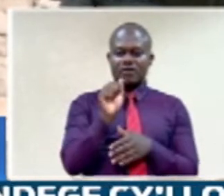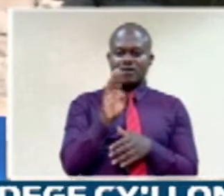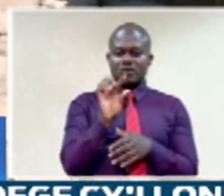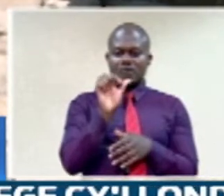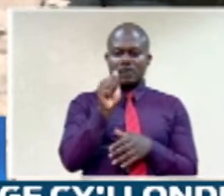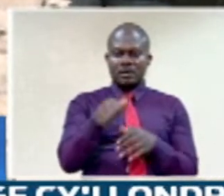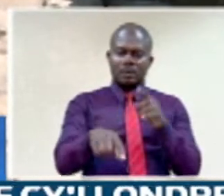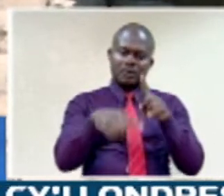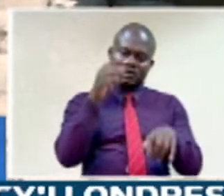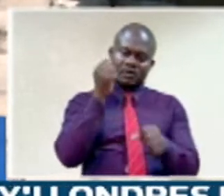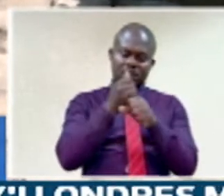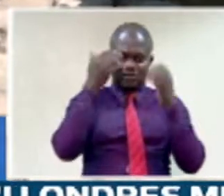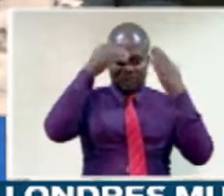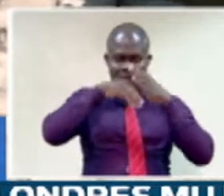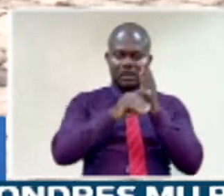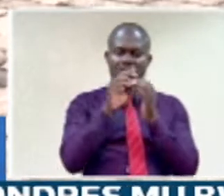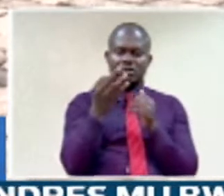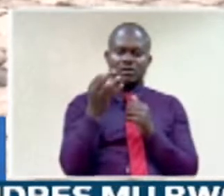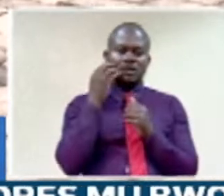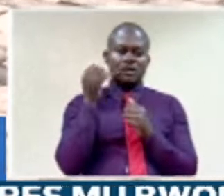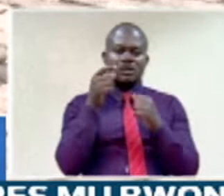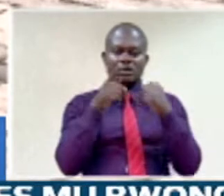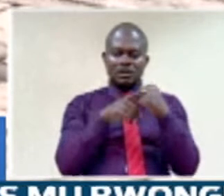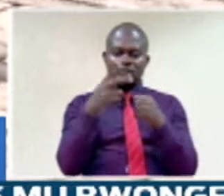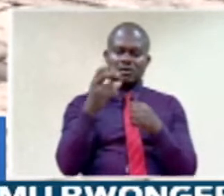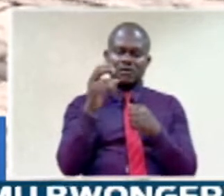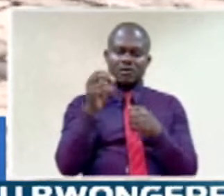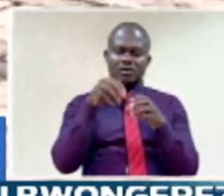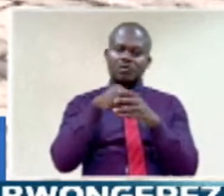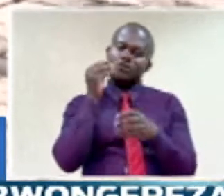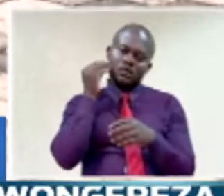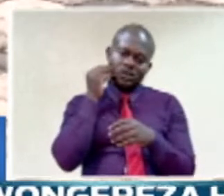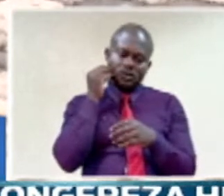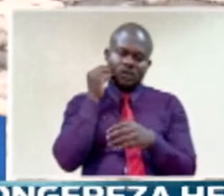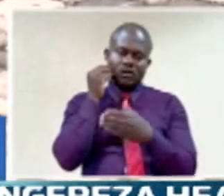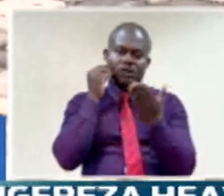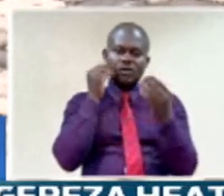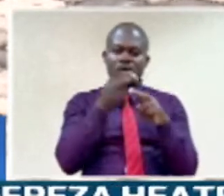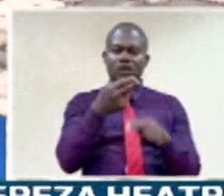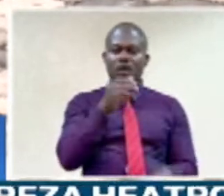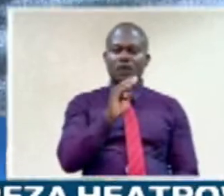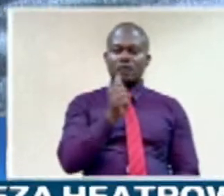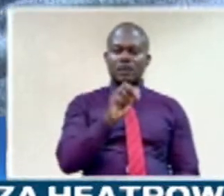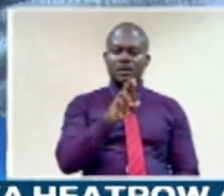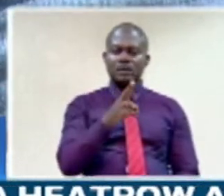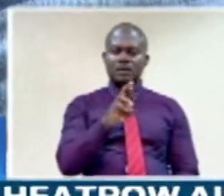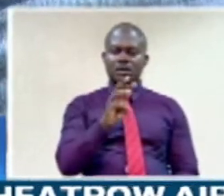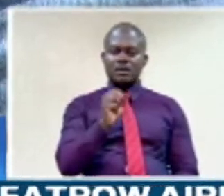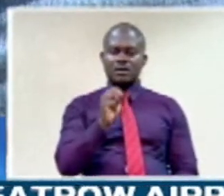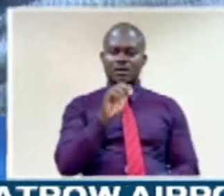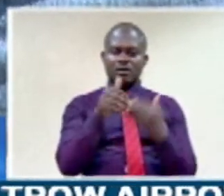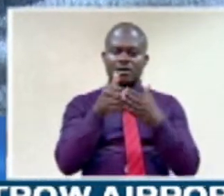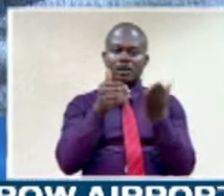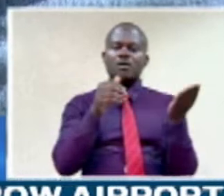bwicanyi bwakozwe mu ijoro ryo ku itariki ya 2022 mu rugo rwa Habarurema Anicety, aho